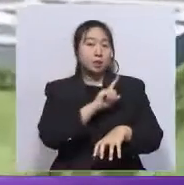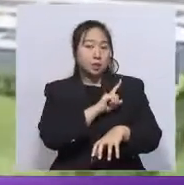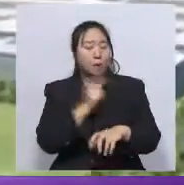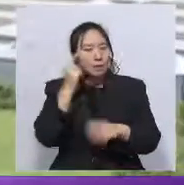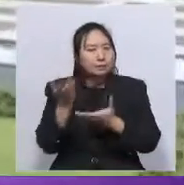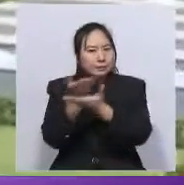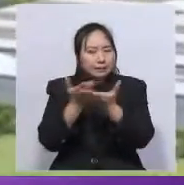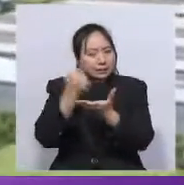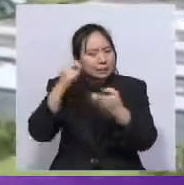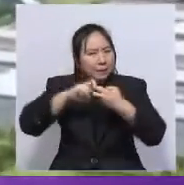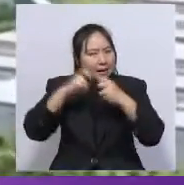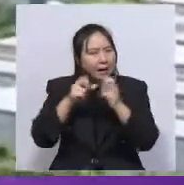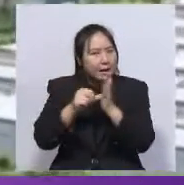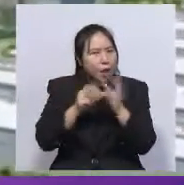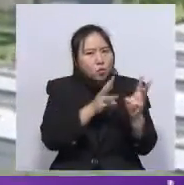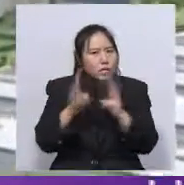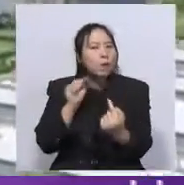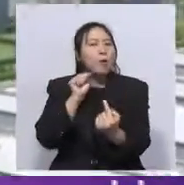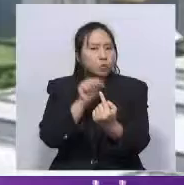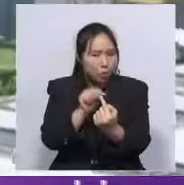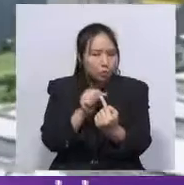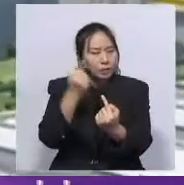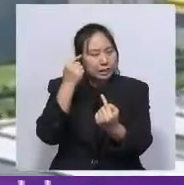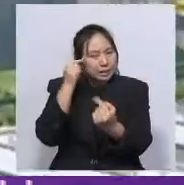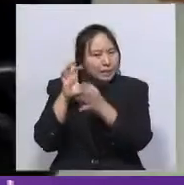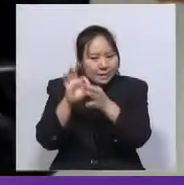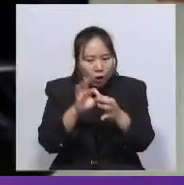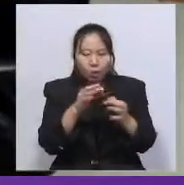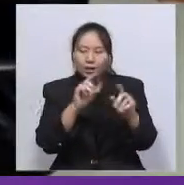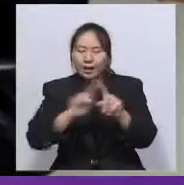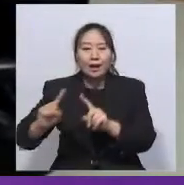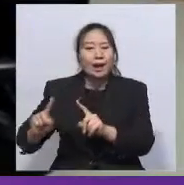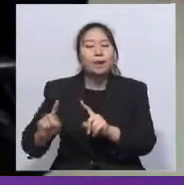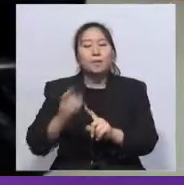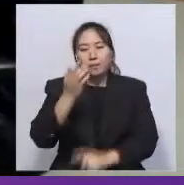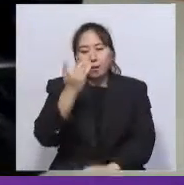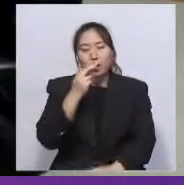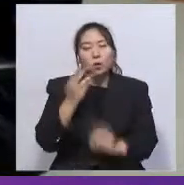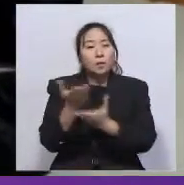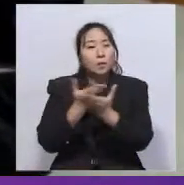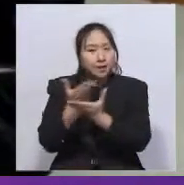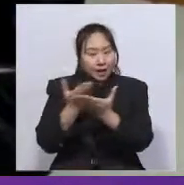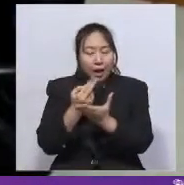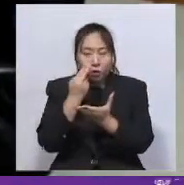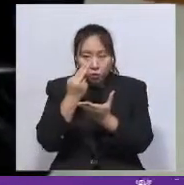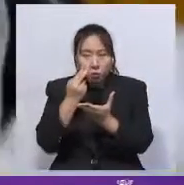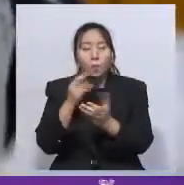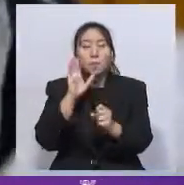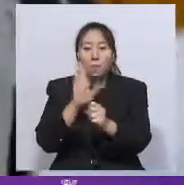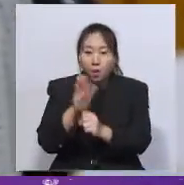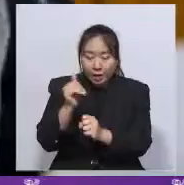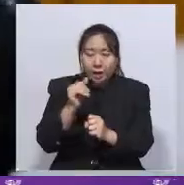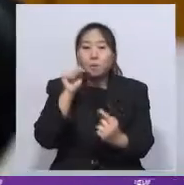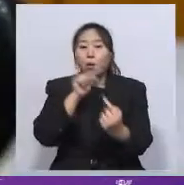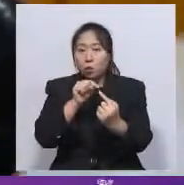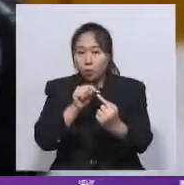จารณาหาทางออกที่เหมาะสมในเรื่องของคดีความที่เกี่ยวข้องในหลายคดีนอกเหนือจากการพิจารณาเพียงความเหมาะสมในการก่อสร้างโ